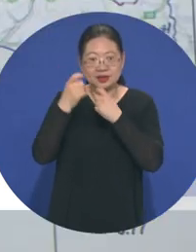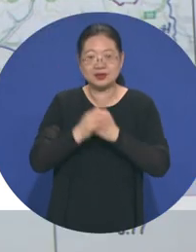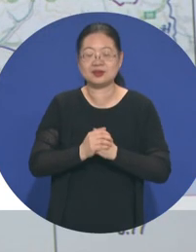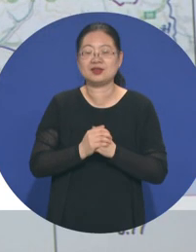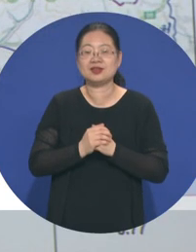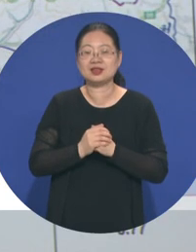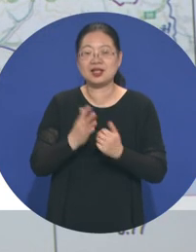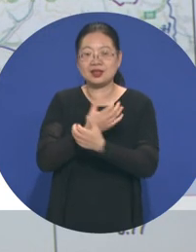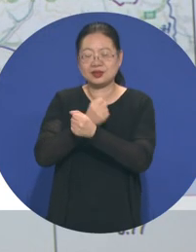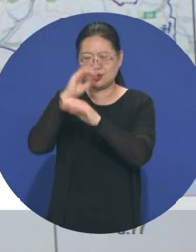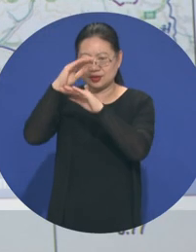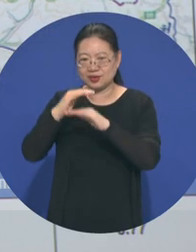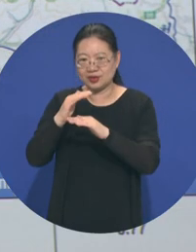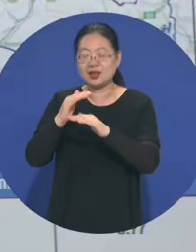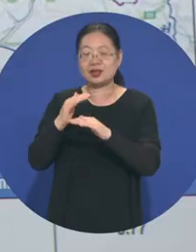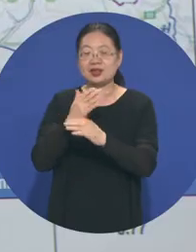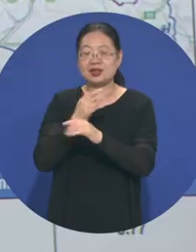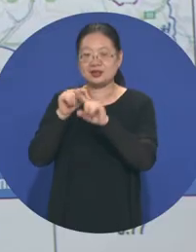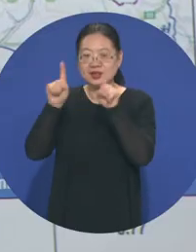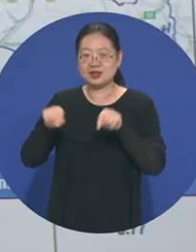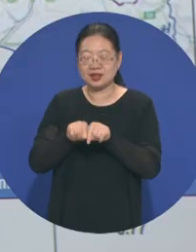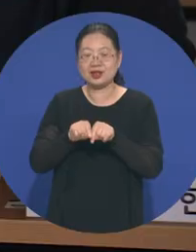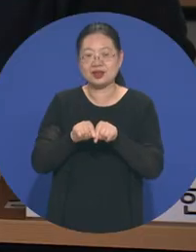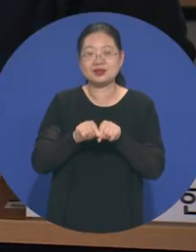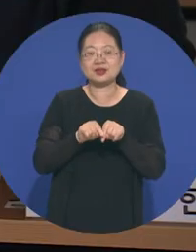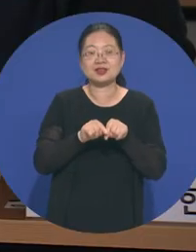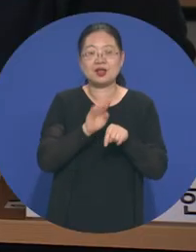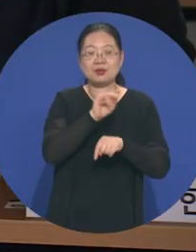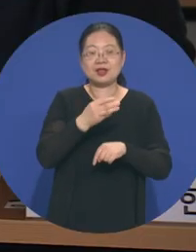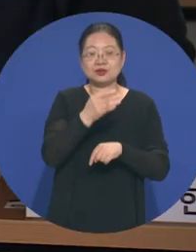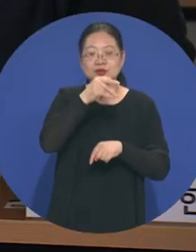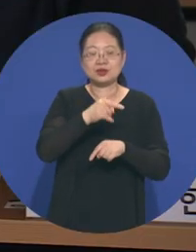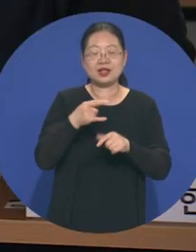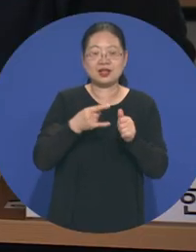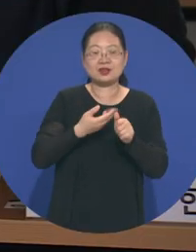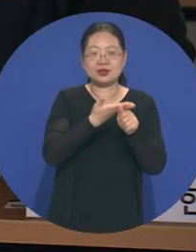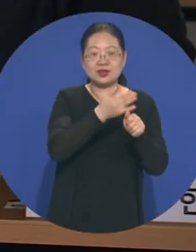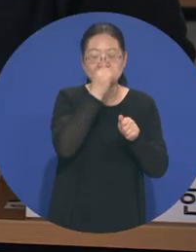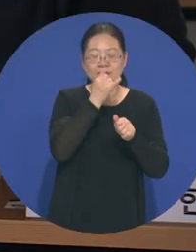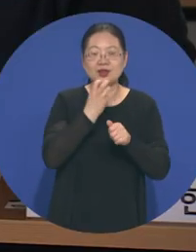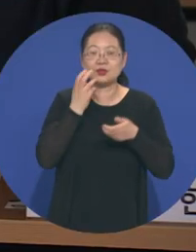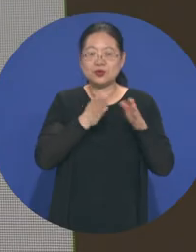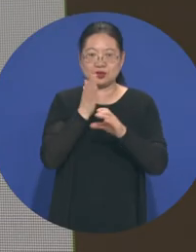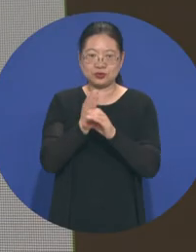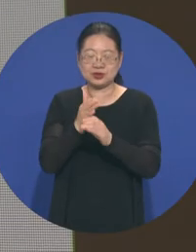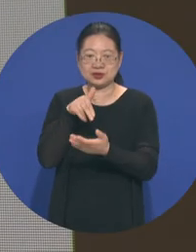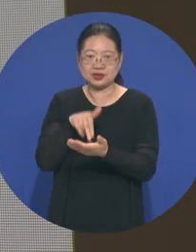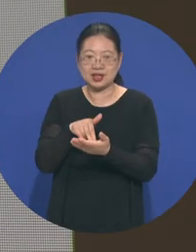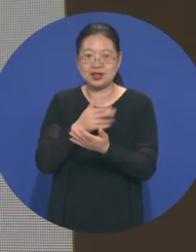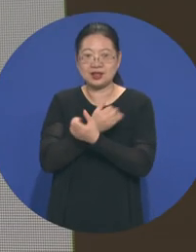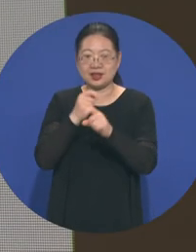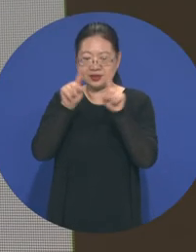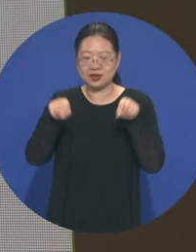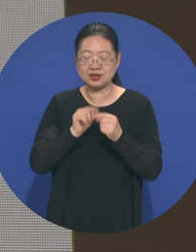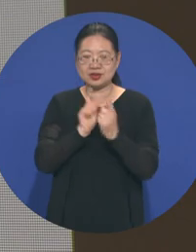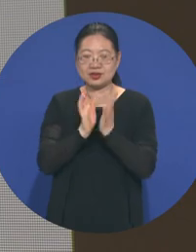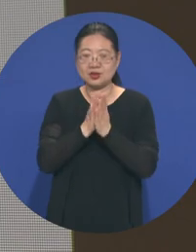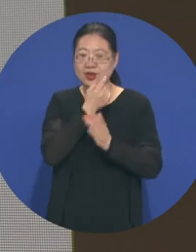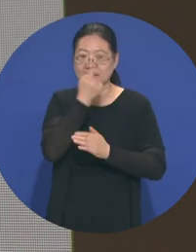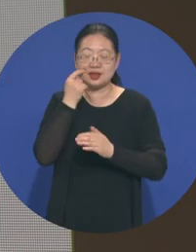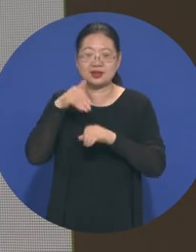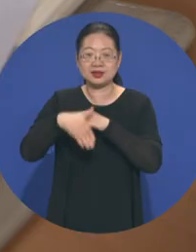건설기계 사업자가 임대정 내용이 담긴 계약서를 발주자에게 제출하도록 하고 중재자로 계약서를 직접